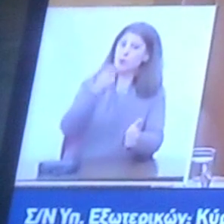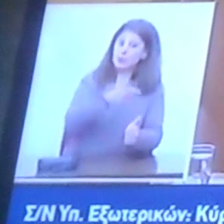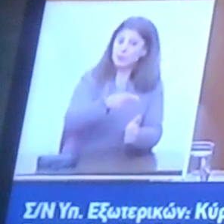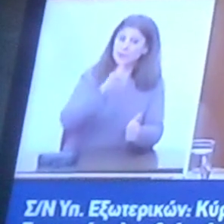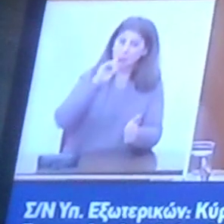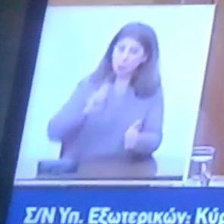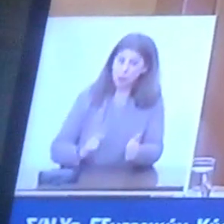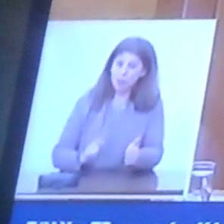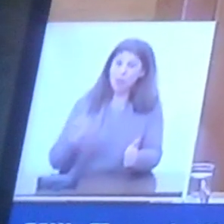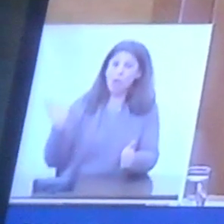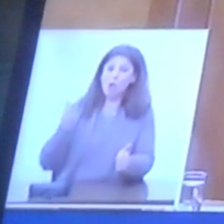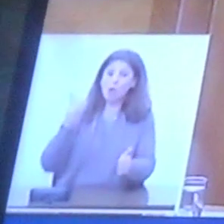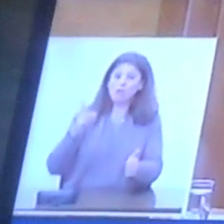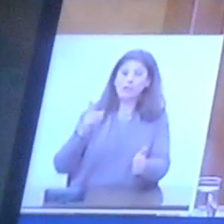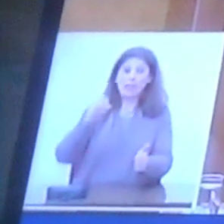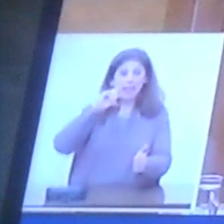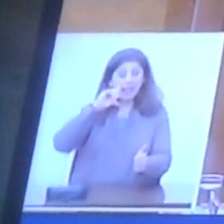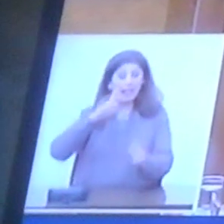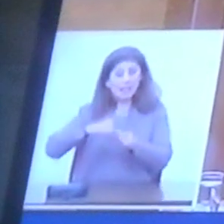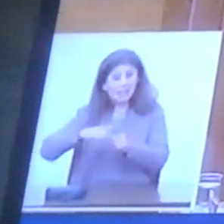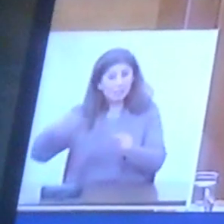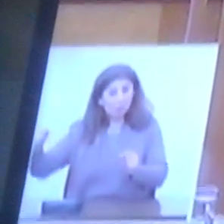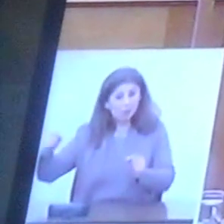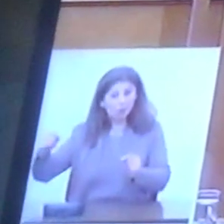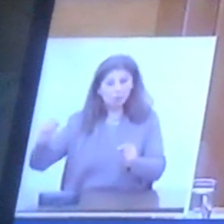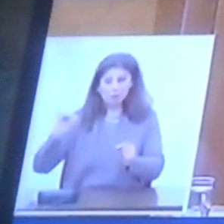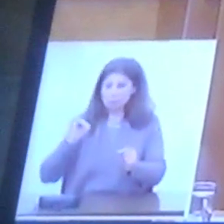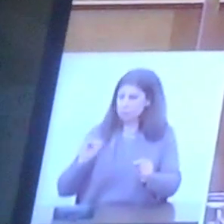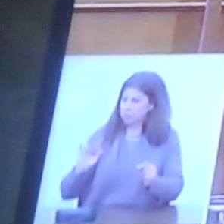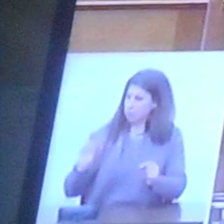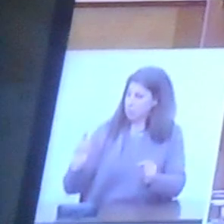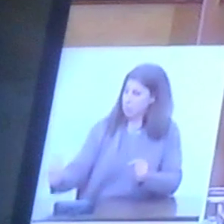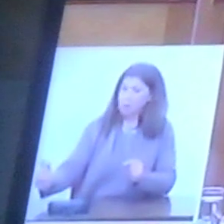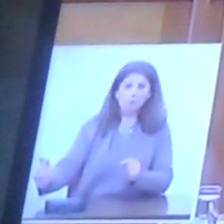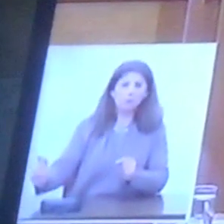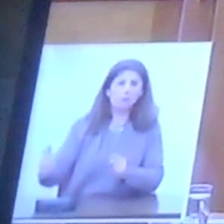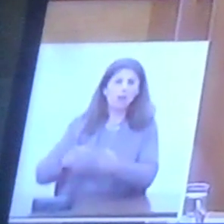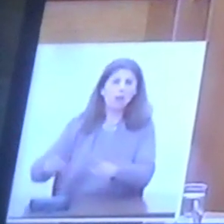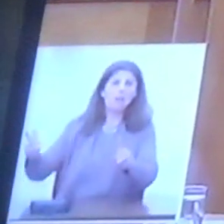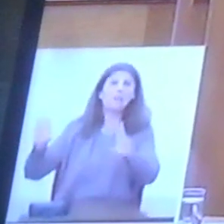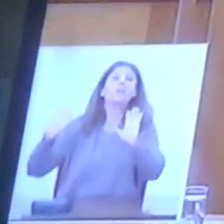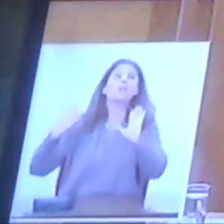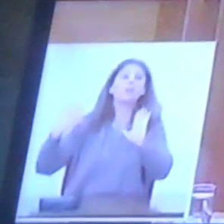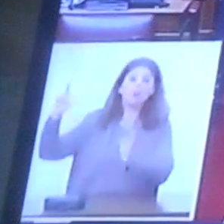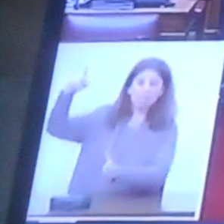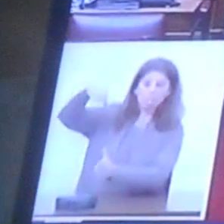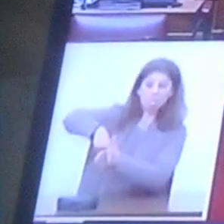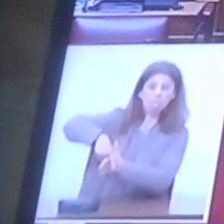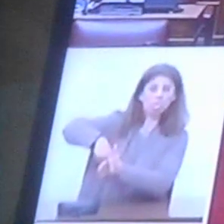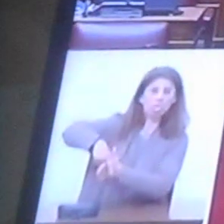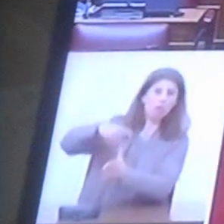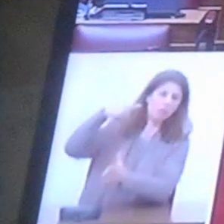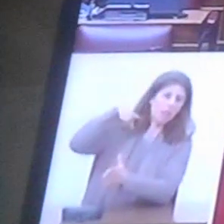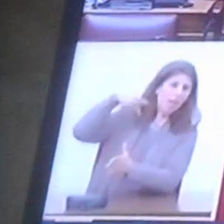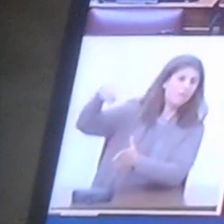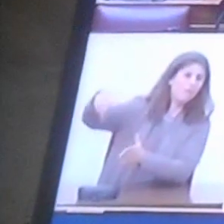Ουκρανία, όταν για την Κύπρο μας δεν την ελευθέρωσε, είναι υπόδουλη, είναι υποκατοχή. Αυτό θα έλεγα εγώ. Αυτό έπρεπε